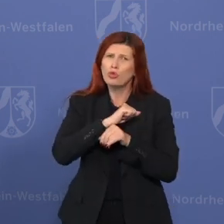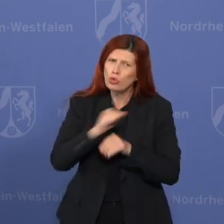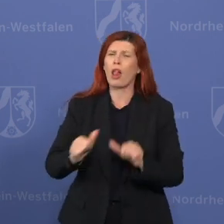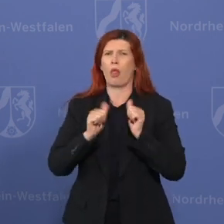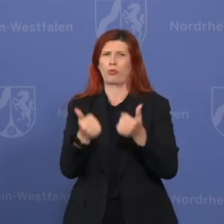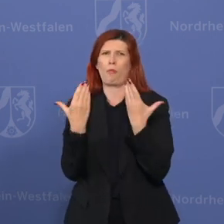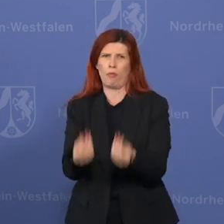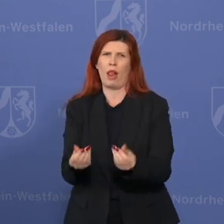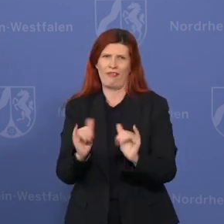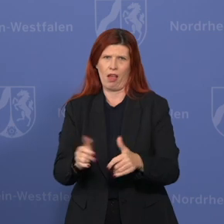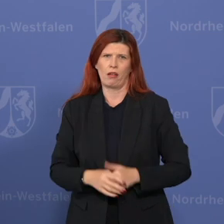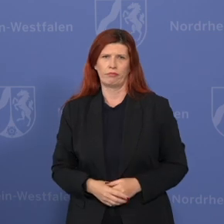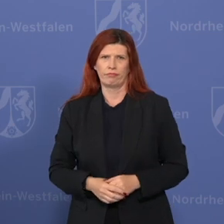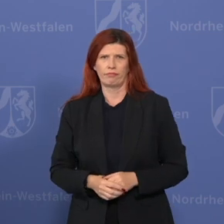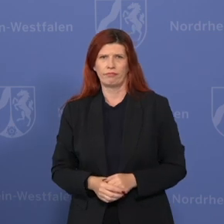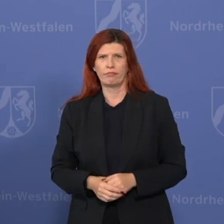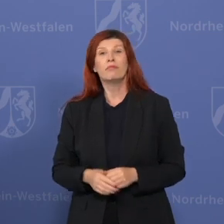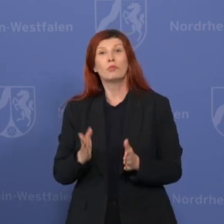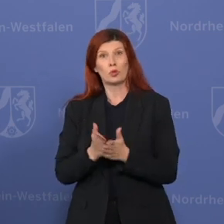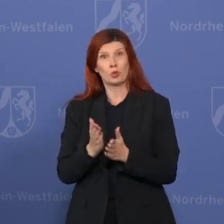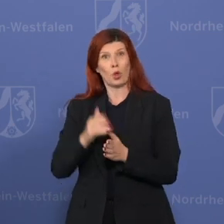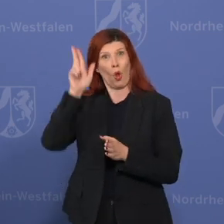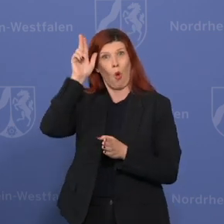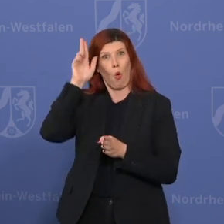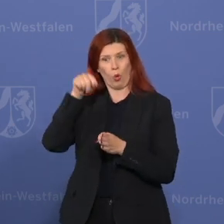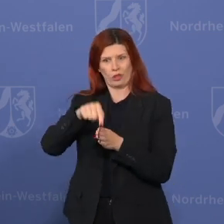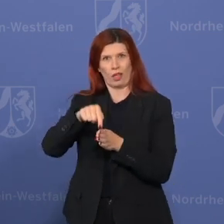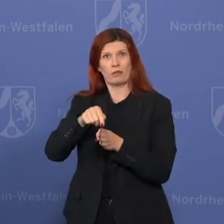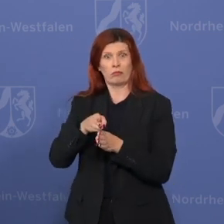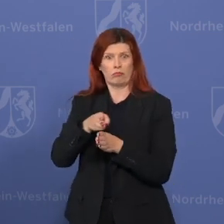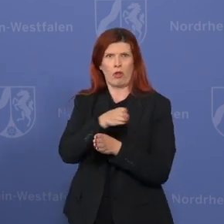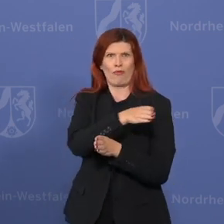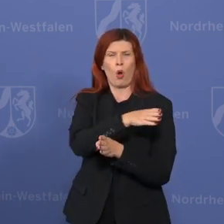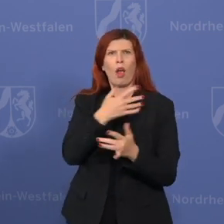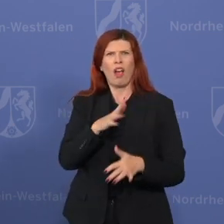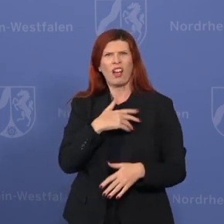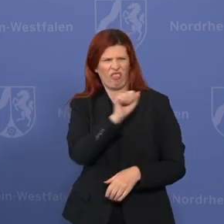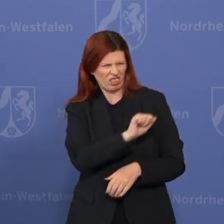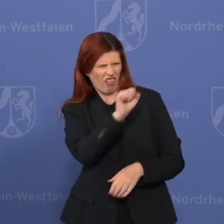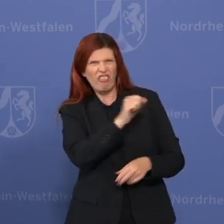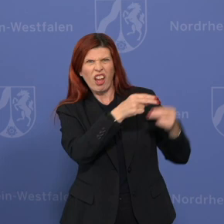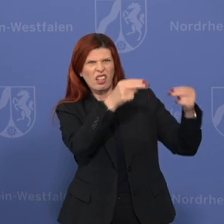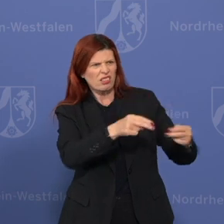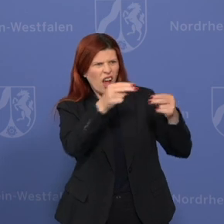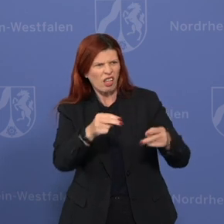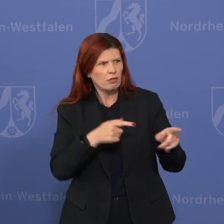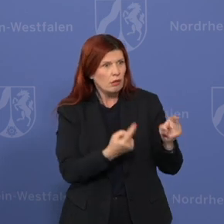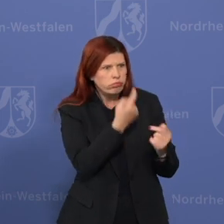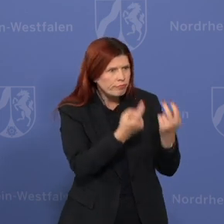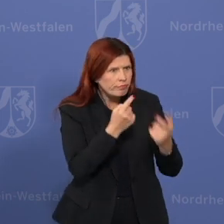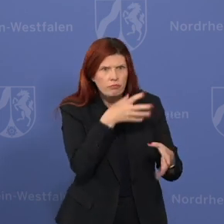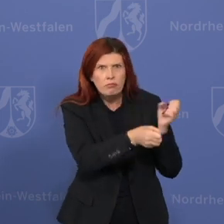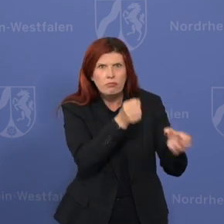ist umso beeindruckender, als wir vor Ostern aufgrund von betrügerischen Fake-Seiten die Antragstellung unterbrechen und